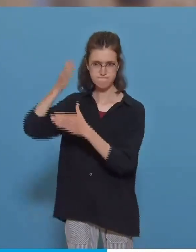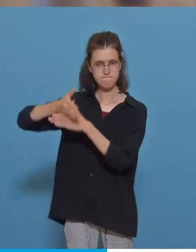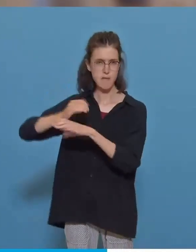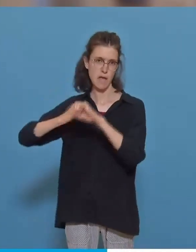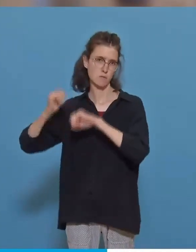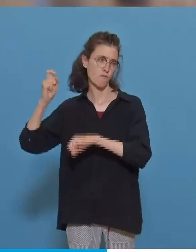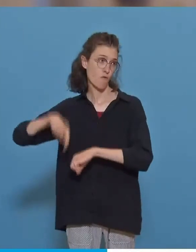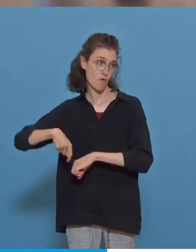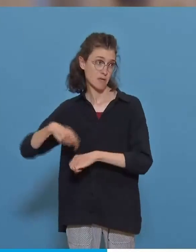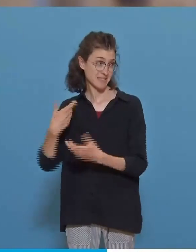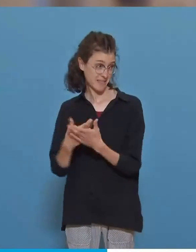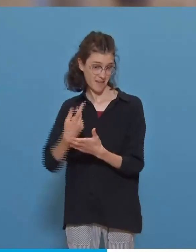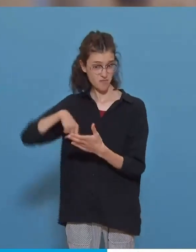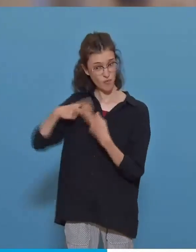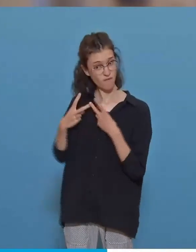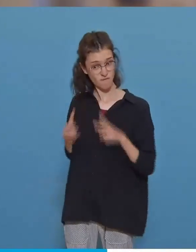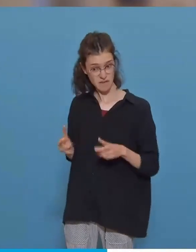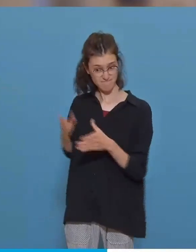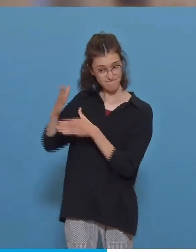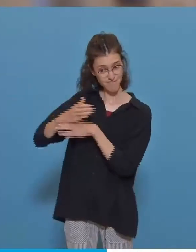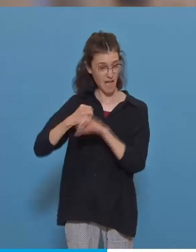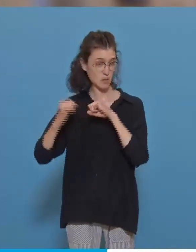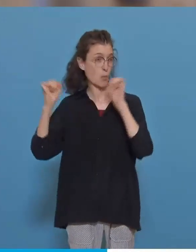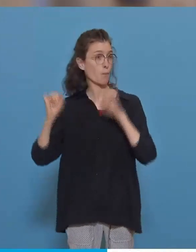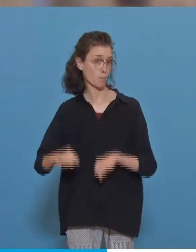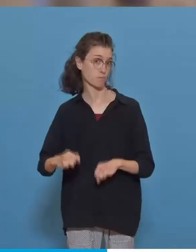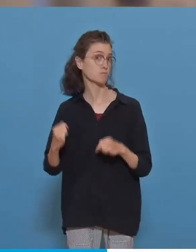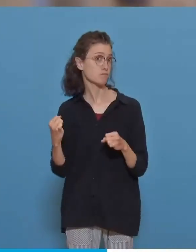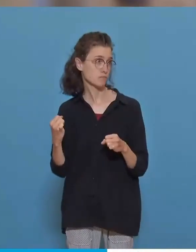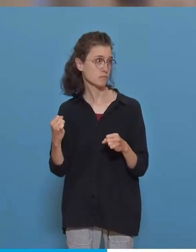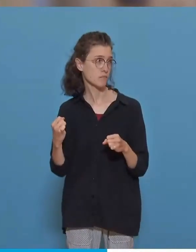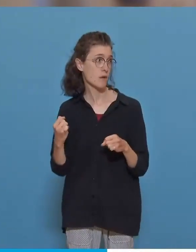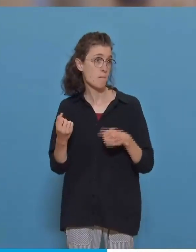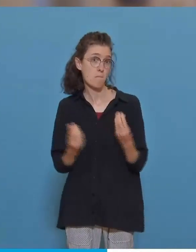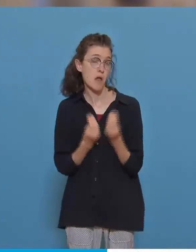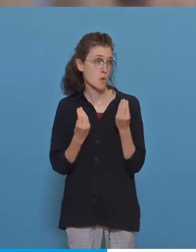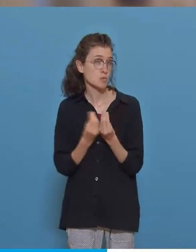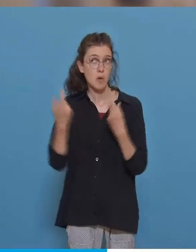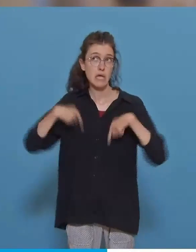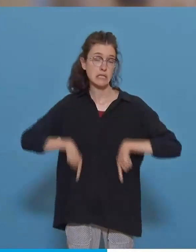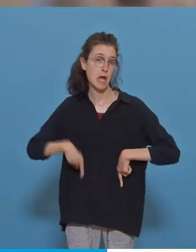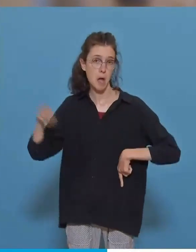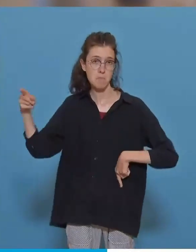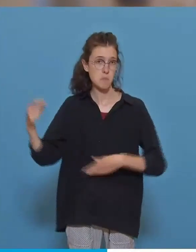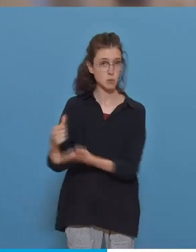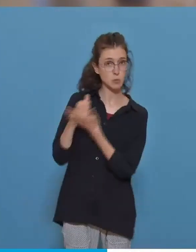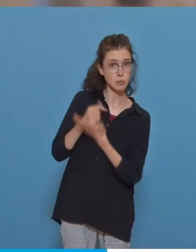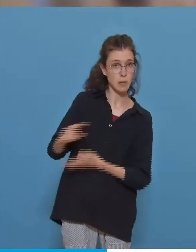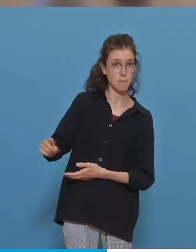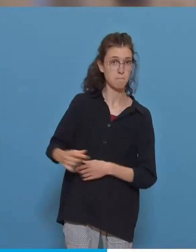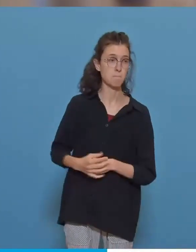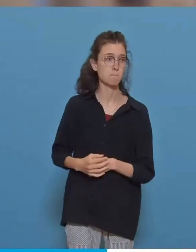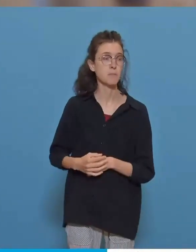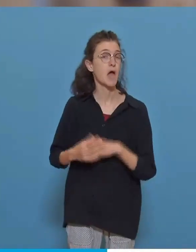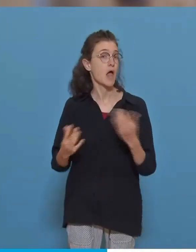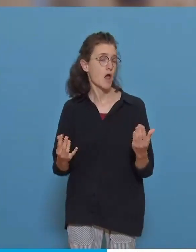lesquels nous, la collectivité, pouvons agir. Et en cela, nous ne sommes malheureusement pas soutenus par l'État. Donc oui, je crois qu'effectivement, à